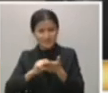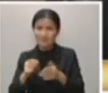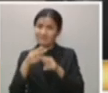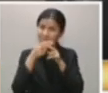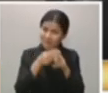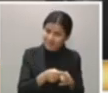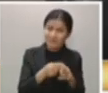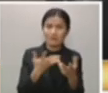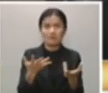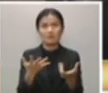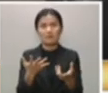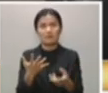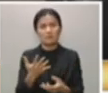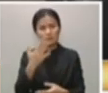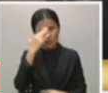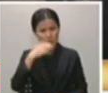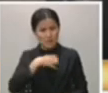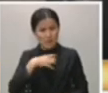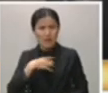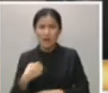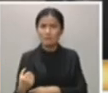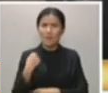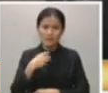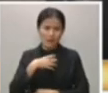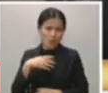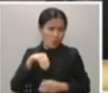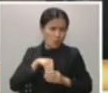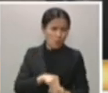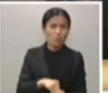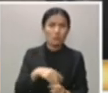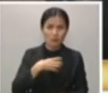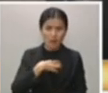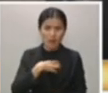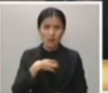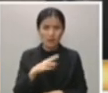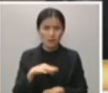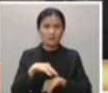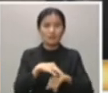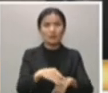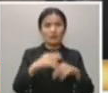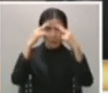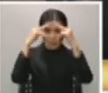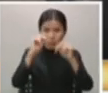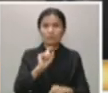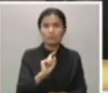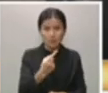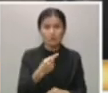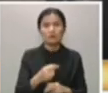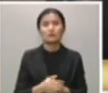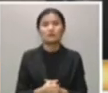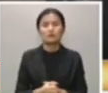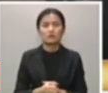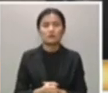บทอดอำนาจต่างหากทำให้นำพาท่านกลับมาเป็นนายกรัฐมนตรีอีกครั้ง